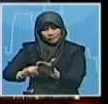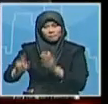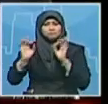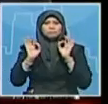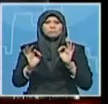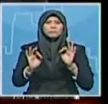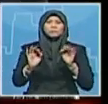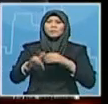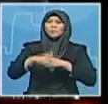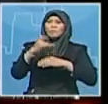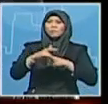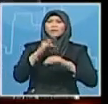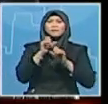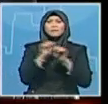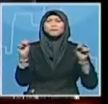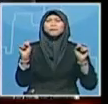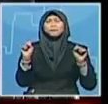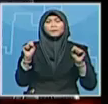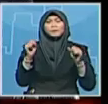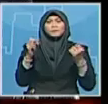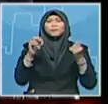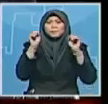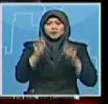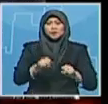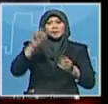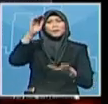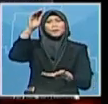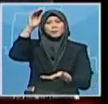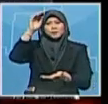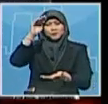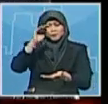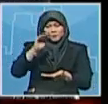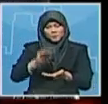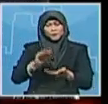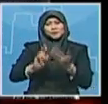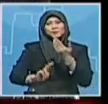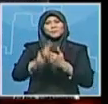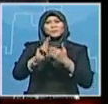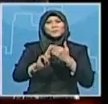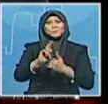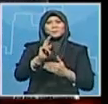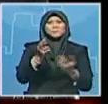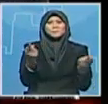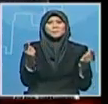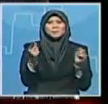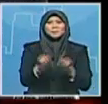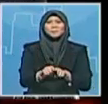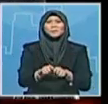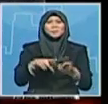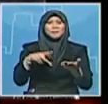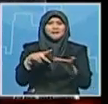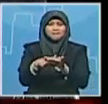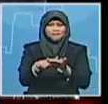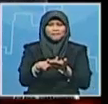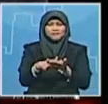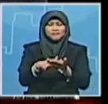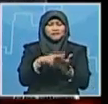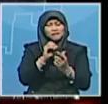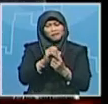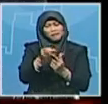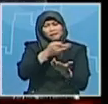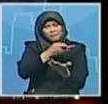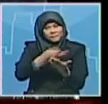awalan dan diharapkan ianya akan dapat mengurangkan risiko berlakunya kerencatan ataupun